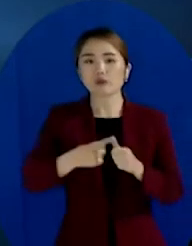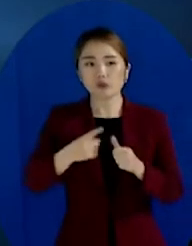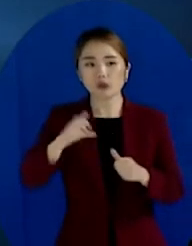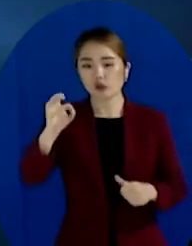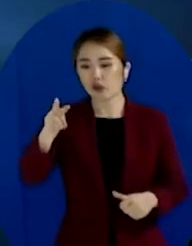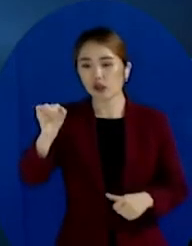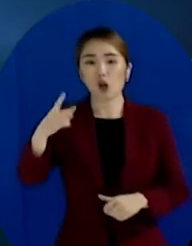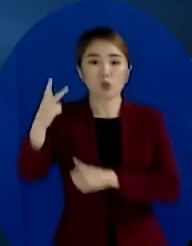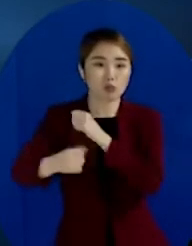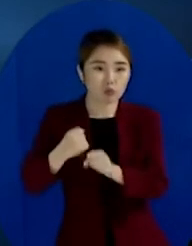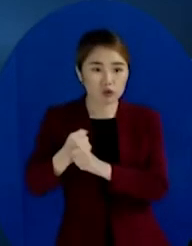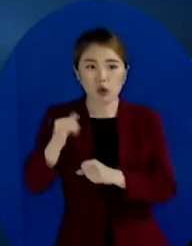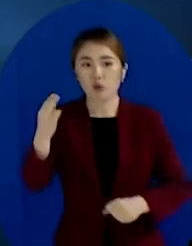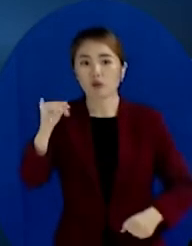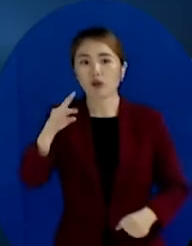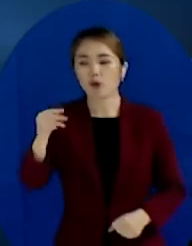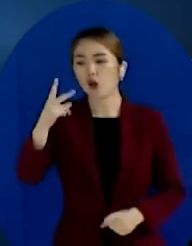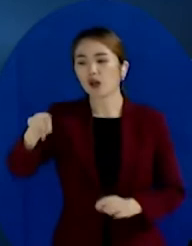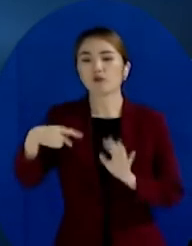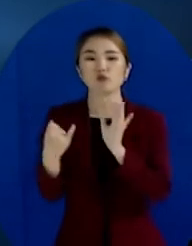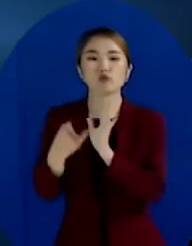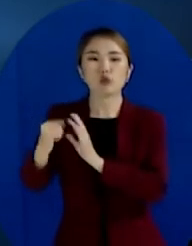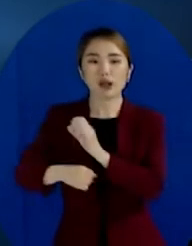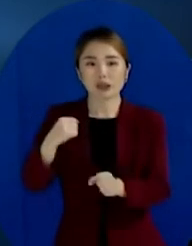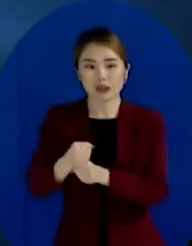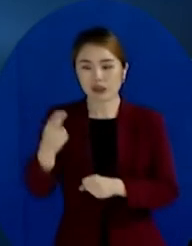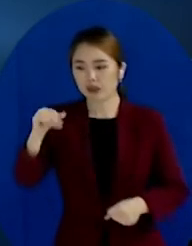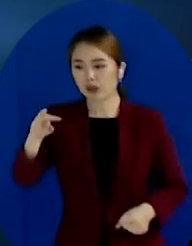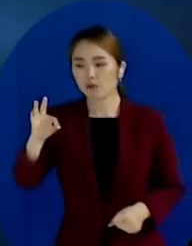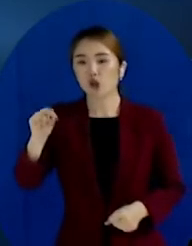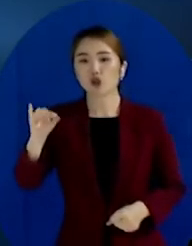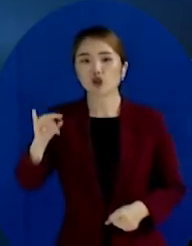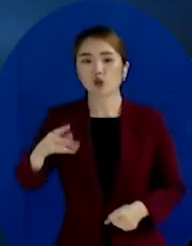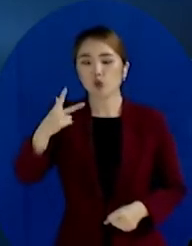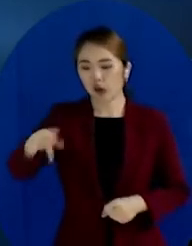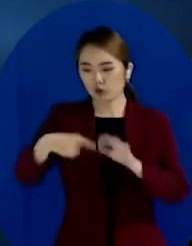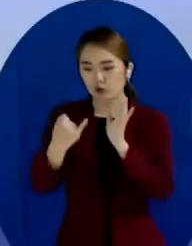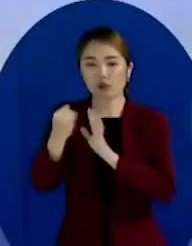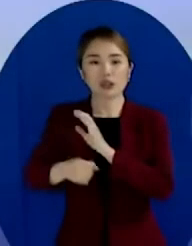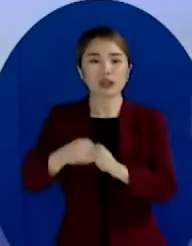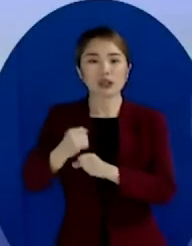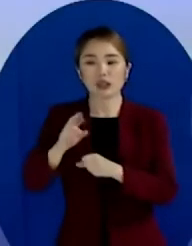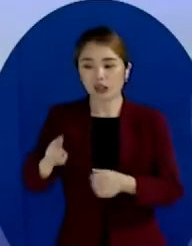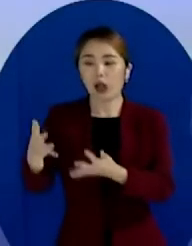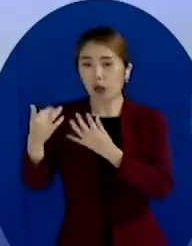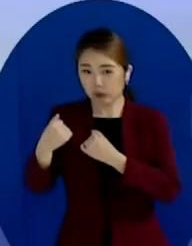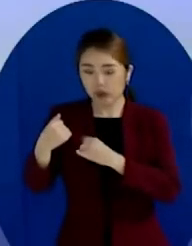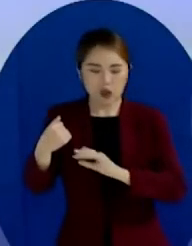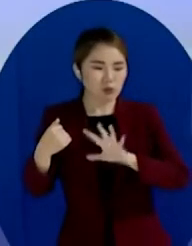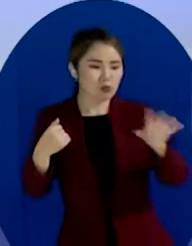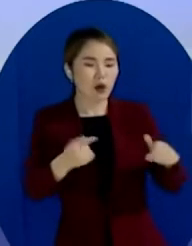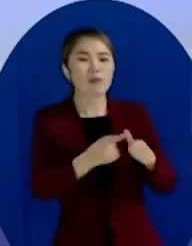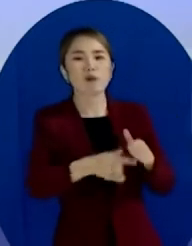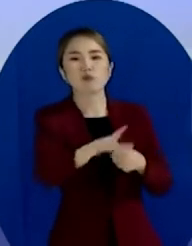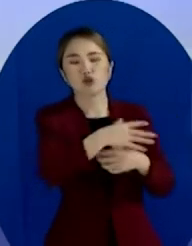Солтон 3 жил, Ундармаа 2.6 жил, Дам Бочор 3.6 жилийн хорь хаалтар шийтгүүллээ. Нөгөө хэсэг нь төрийн өндөр албан